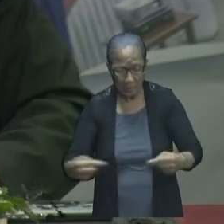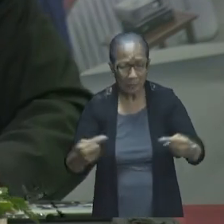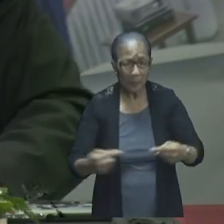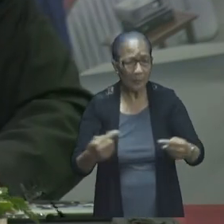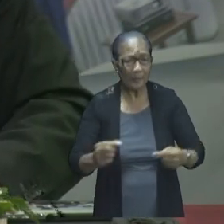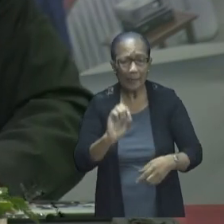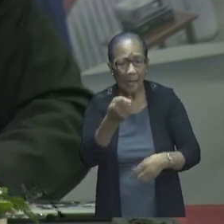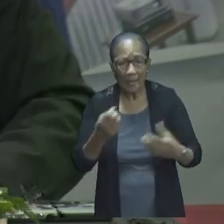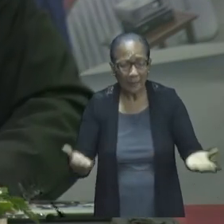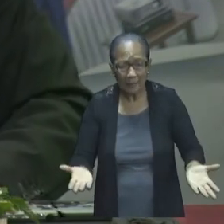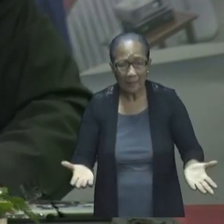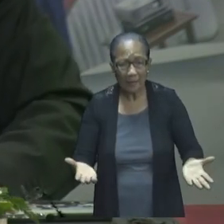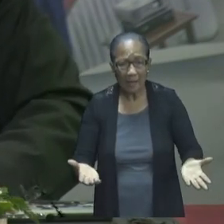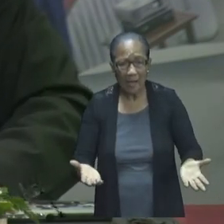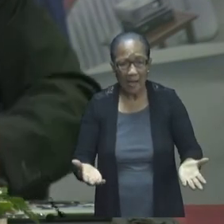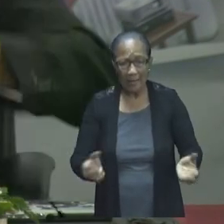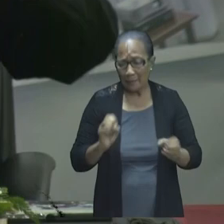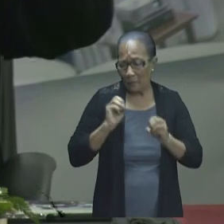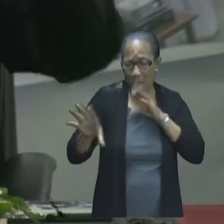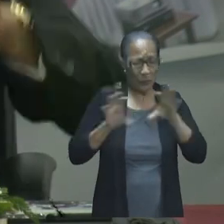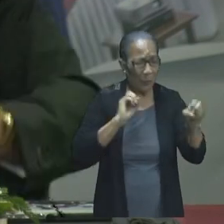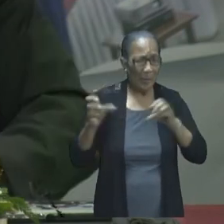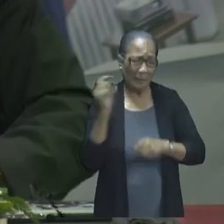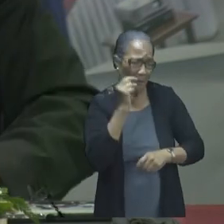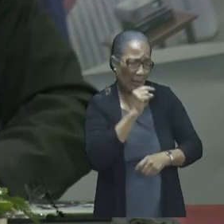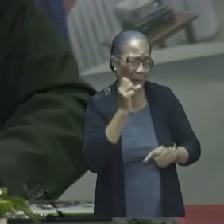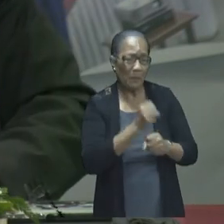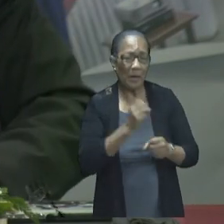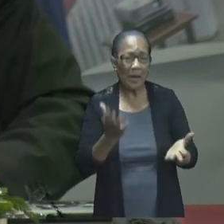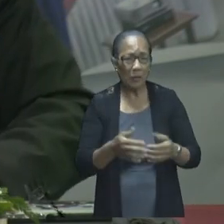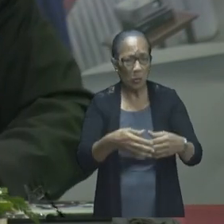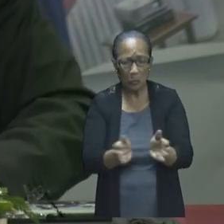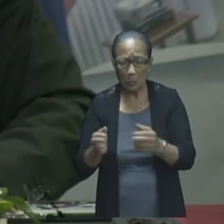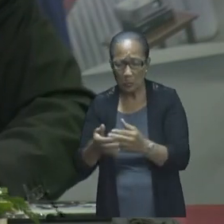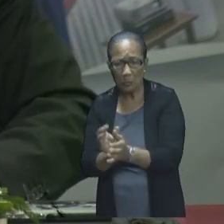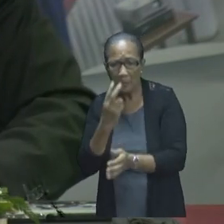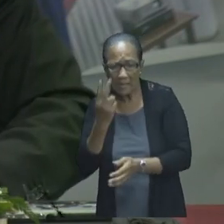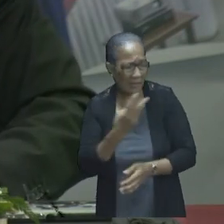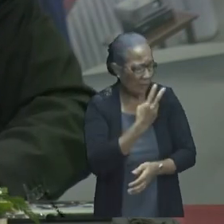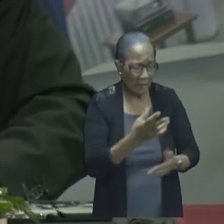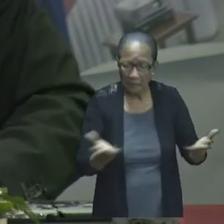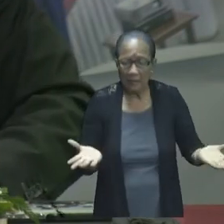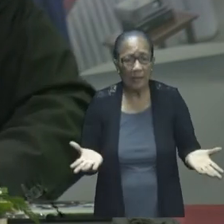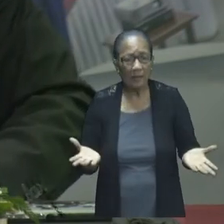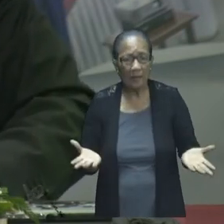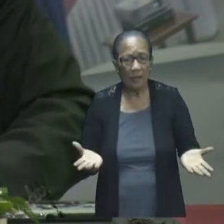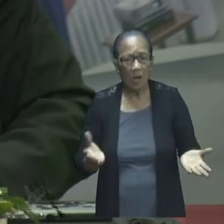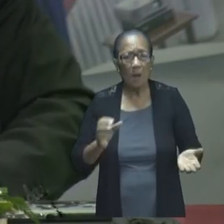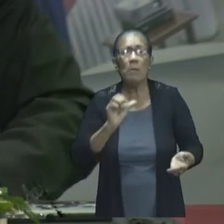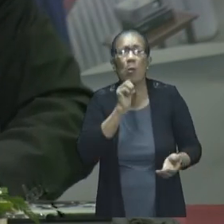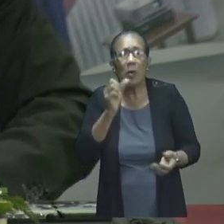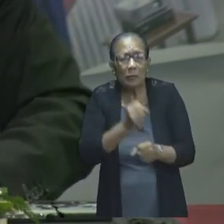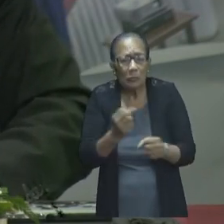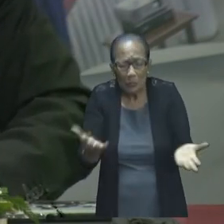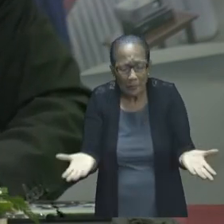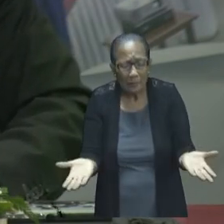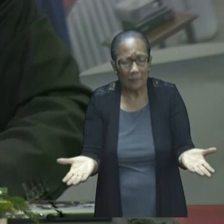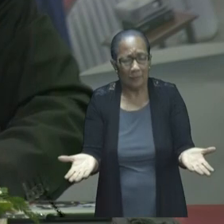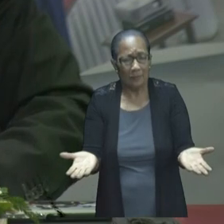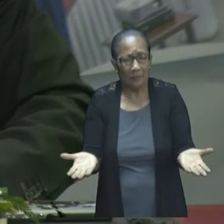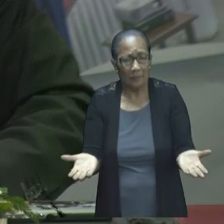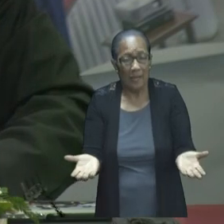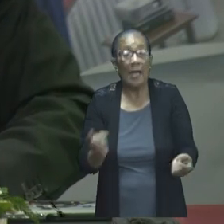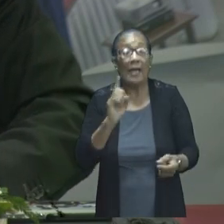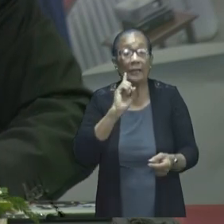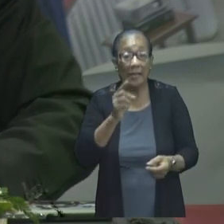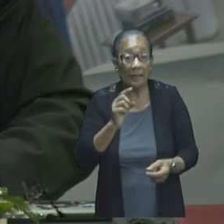is er gebaat bij als je voor weten gaat maken die goed binnen krijgt wat en die goed perencake niet wat je creëert wat daar zo en